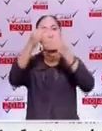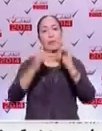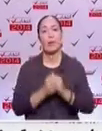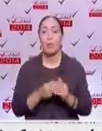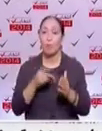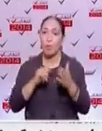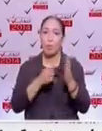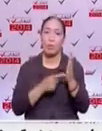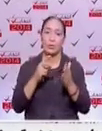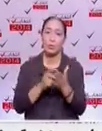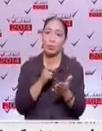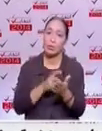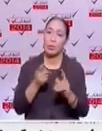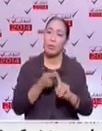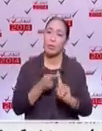بالدستور، والتي